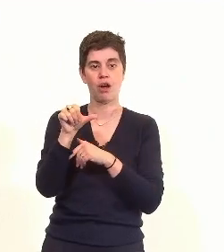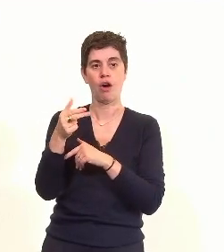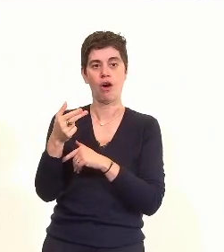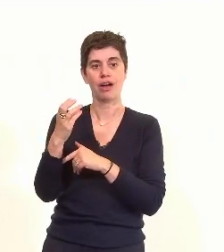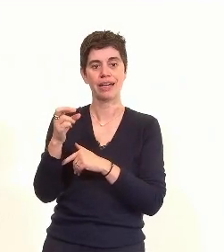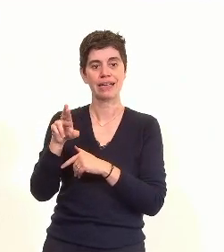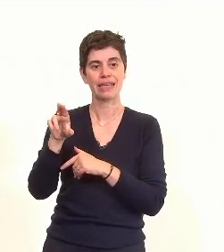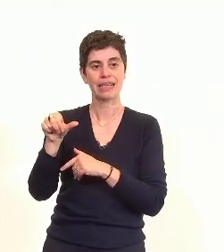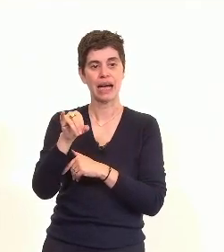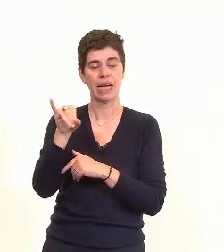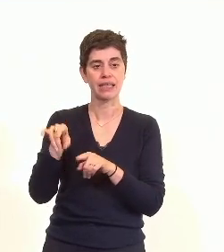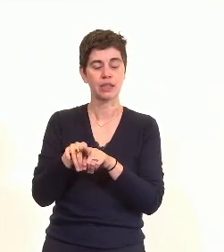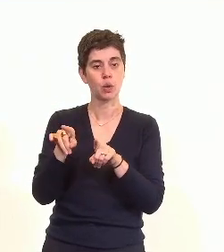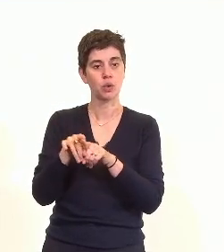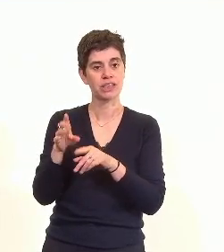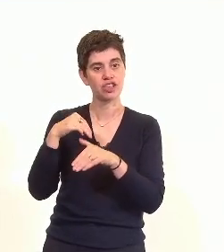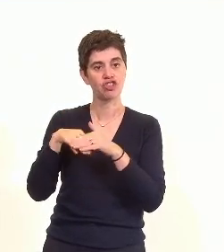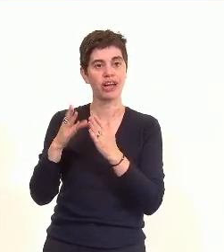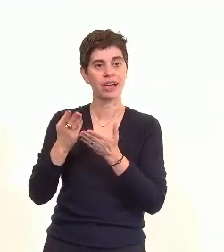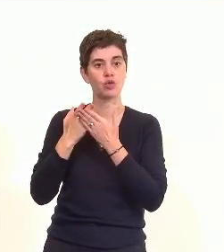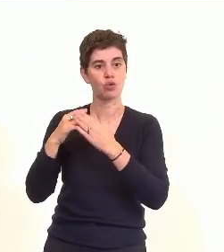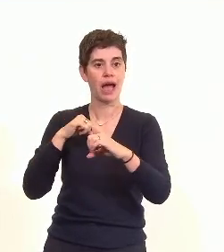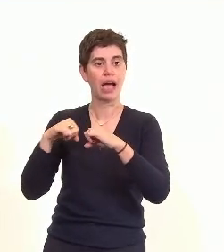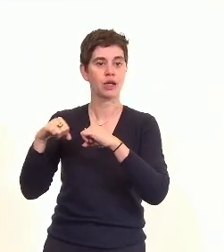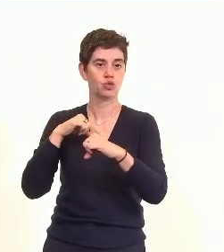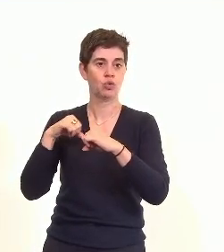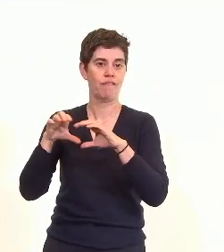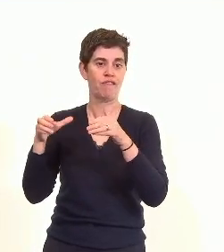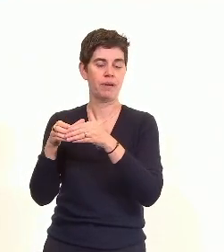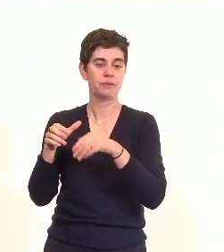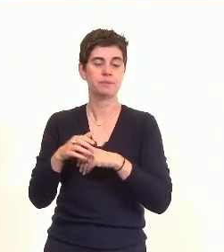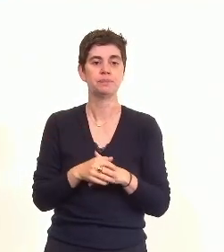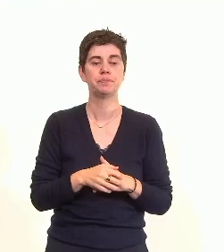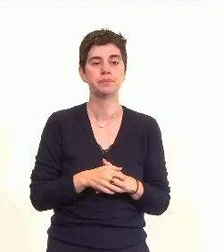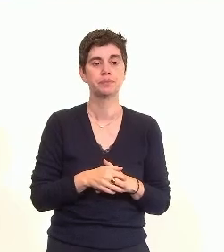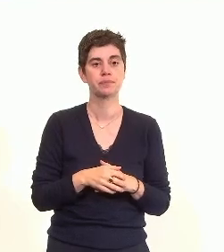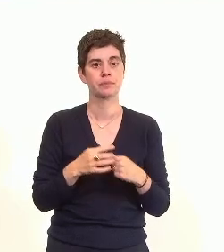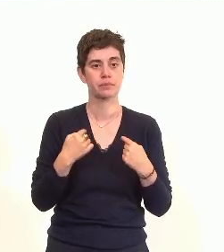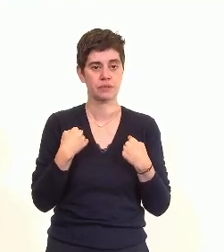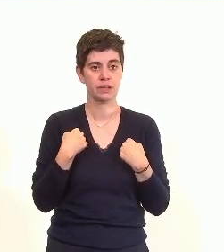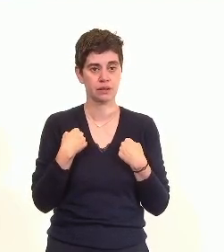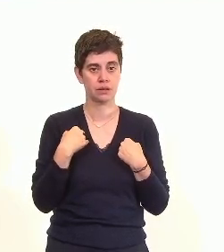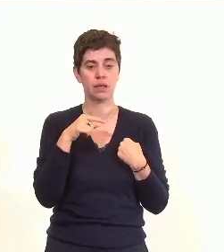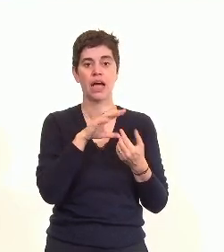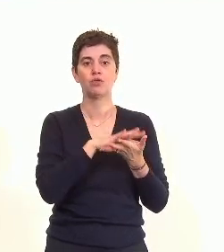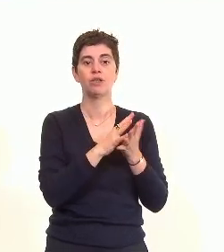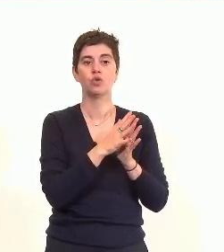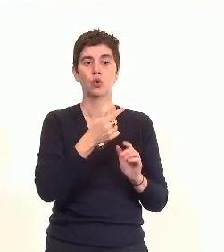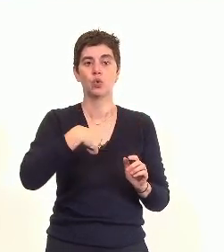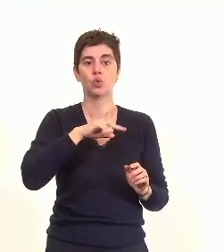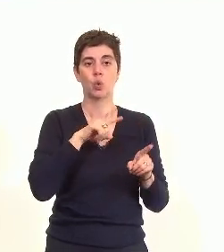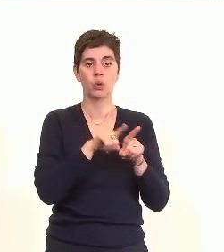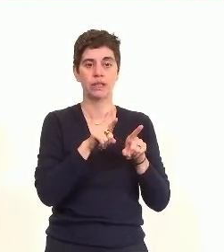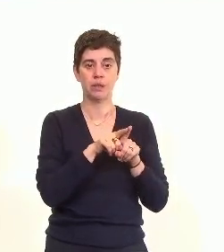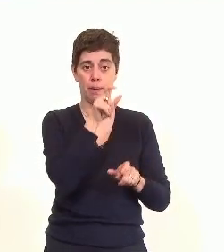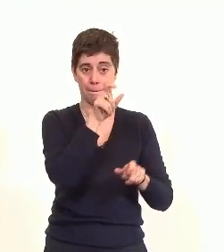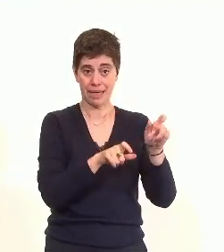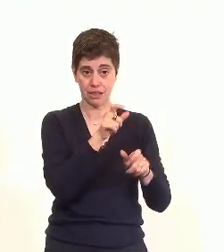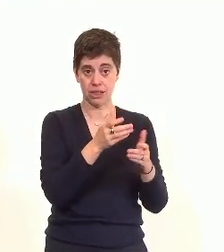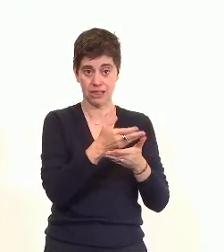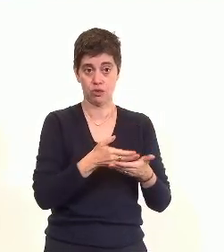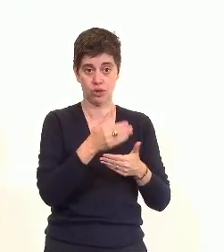régionaux d'études, d'action et d'information, les fameux CREAI. Alors pour rappel, nous aussi, il faut le dire en 2 mots, c'est l'association des personnes en situation